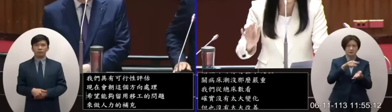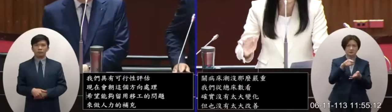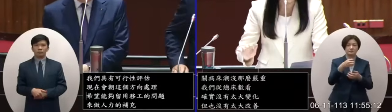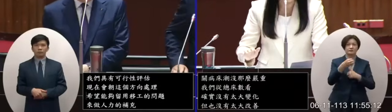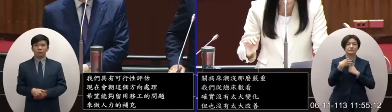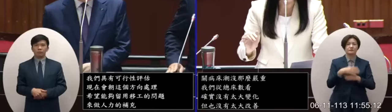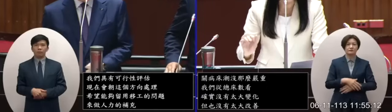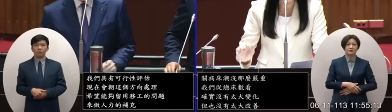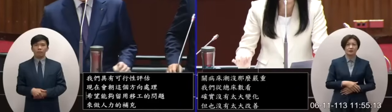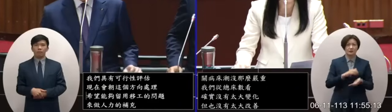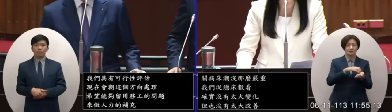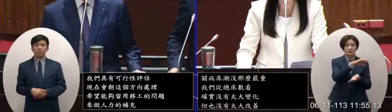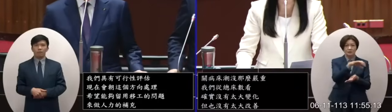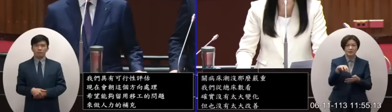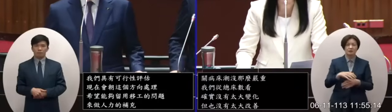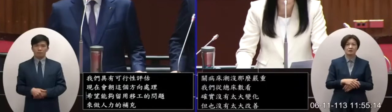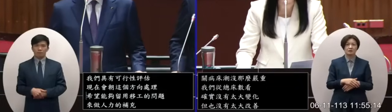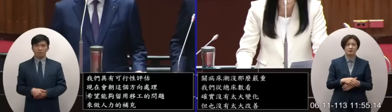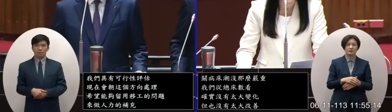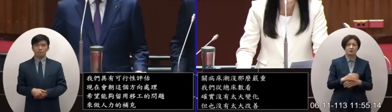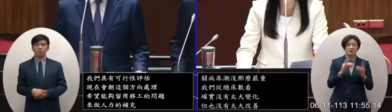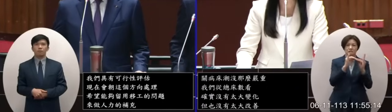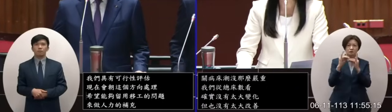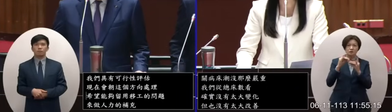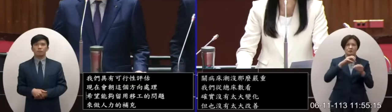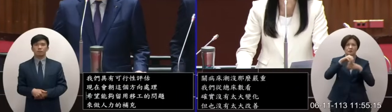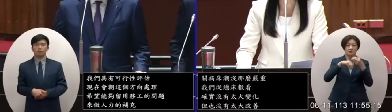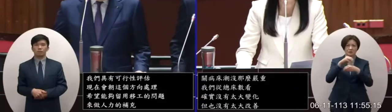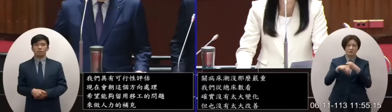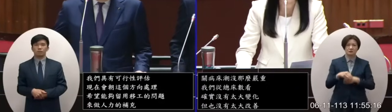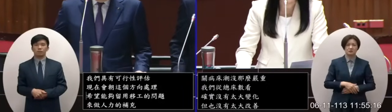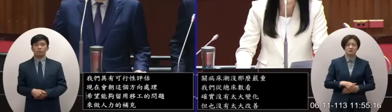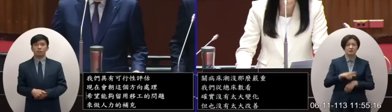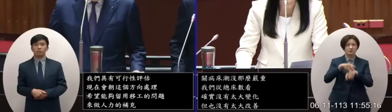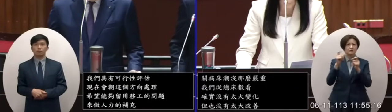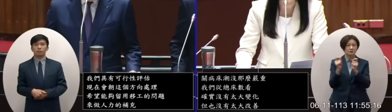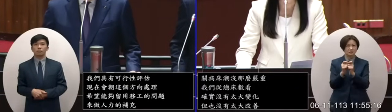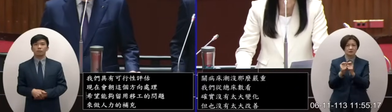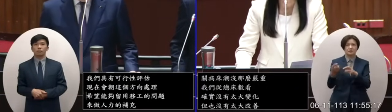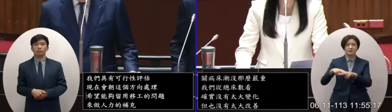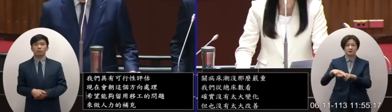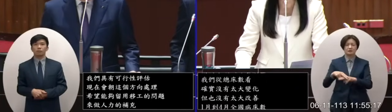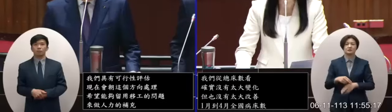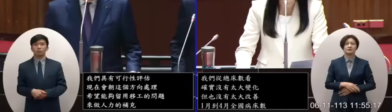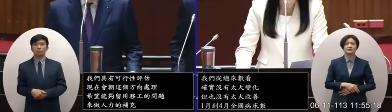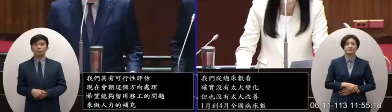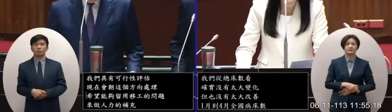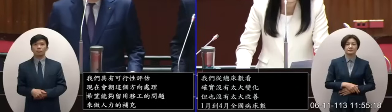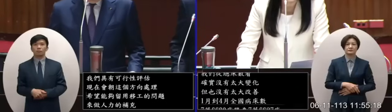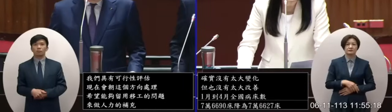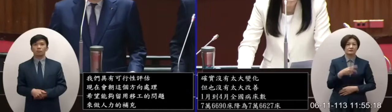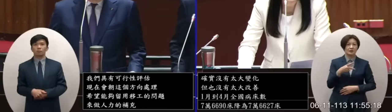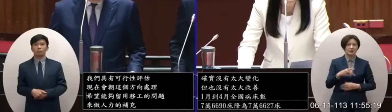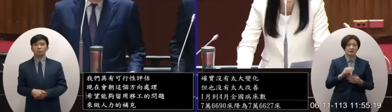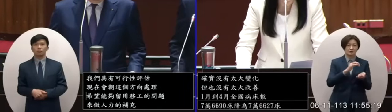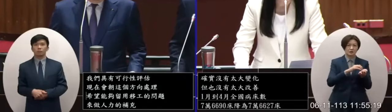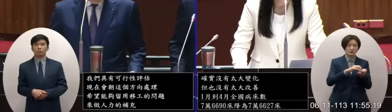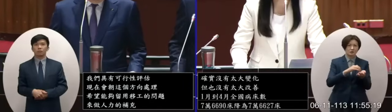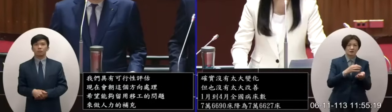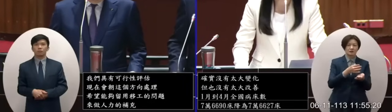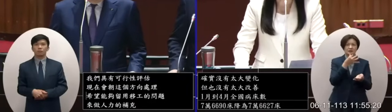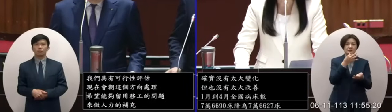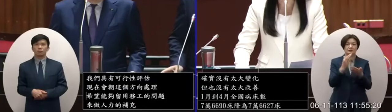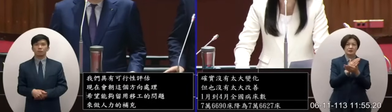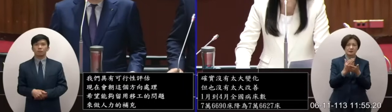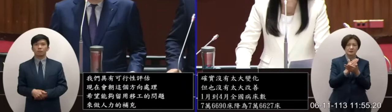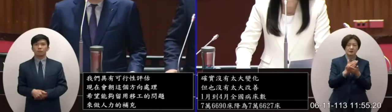很多的医院要不就是机动性调整床位，要不就叫做暂时性关床，那有的碍于医院的评鉴哦，